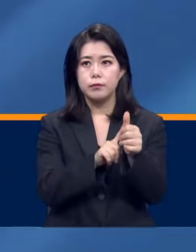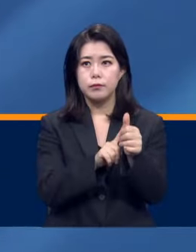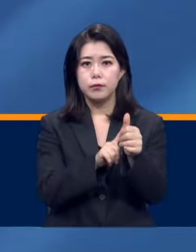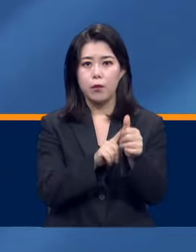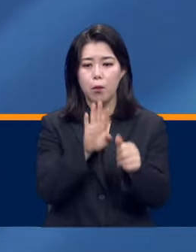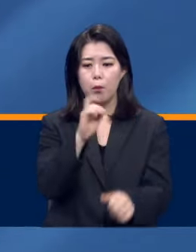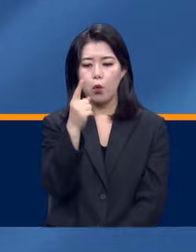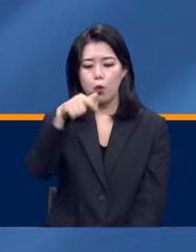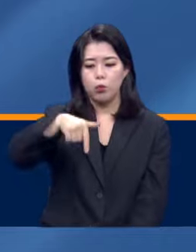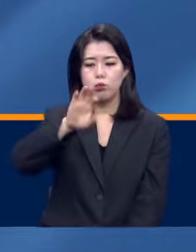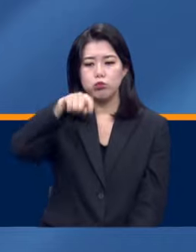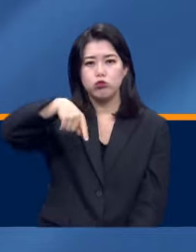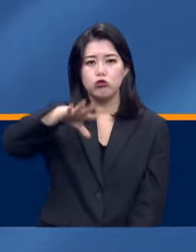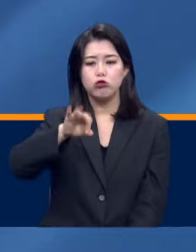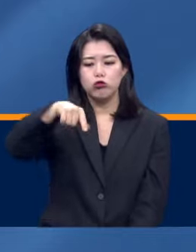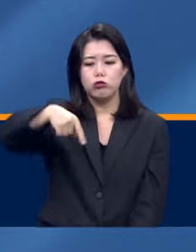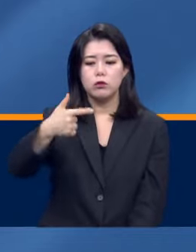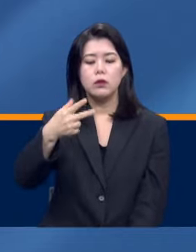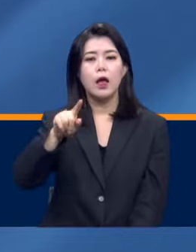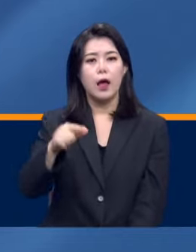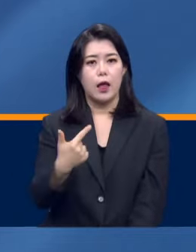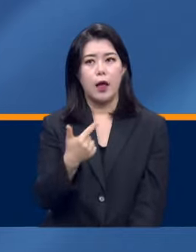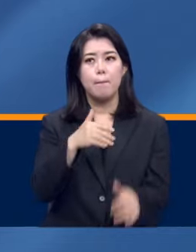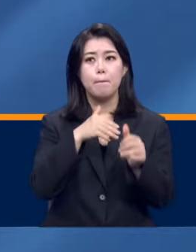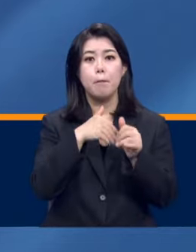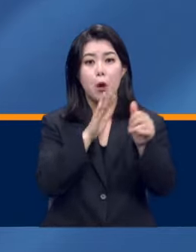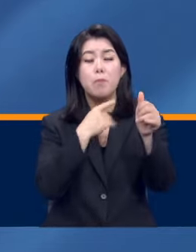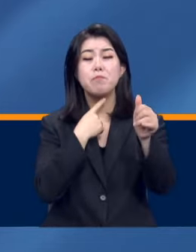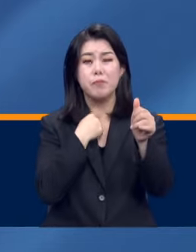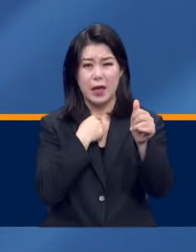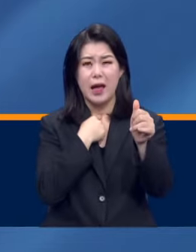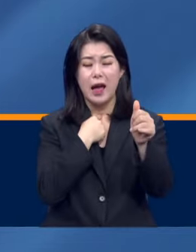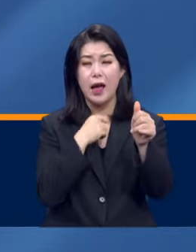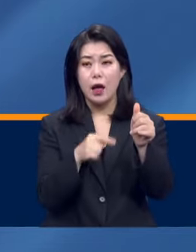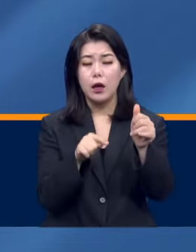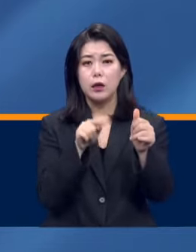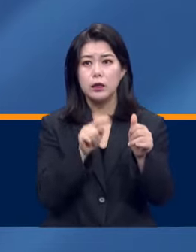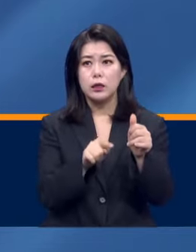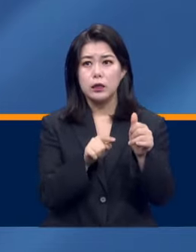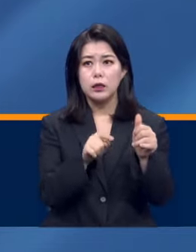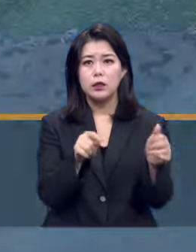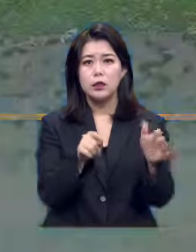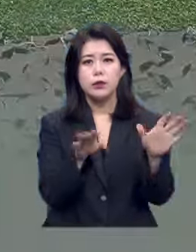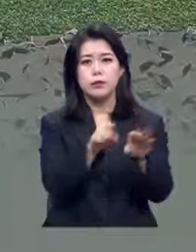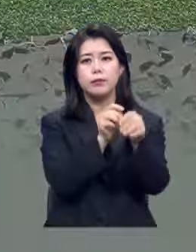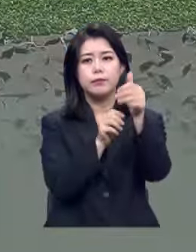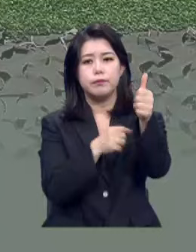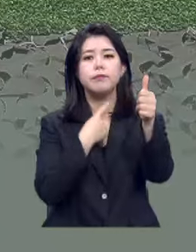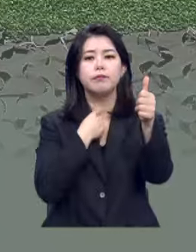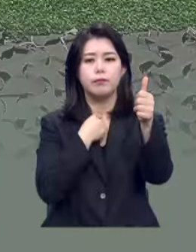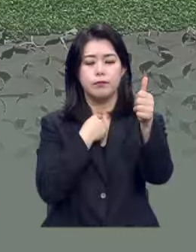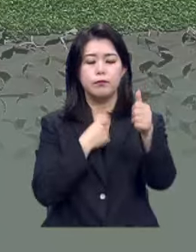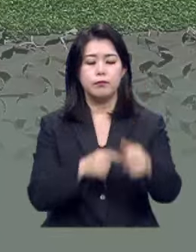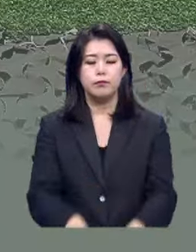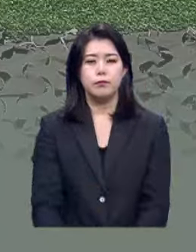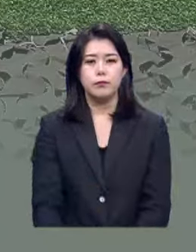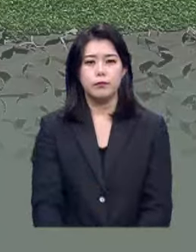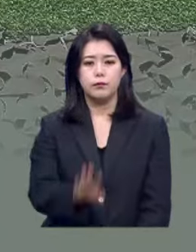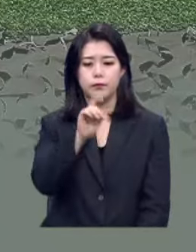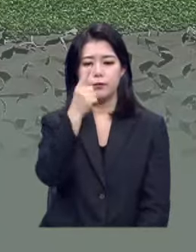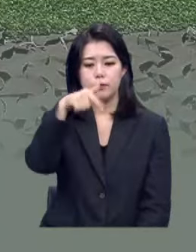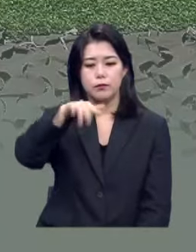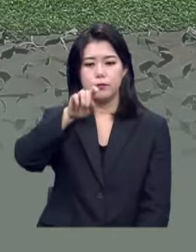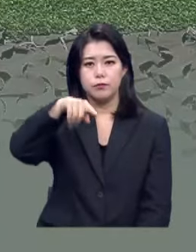폭풍 군단이 지금 파병돼 있다라고 뭐 보도가 되고 있었는데 그 폭풍군단 사령관을 지냈던 사람입니다음 폭풍